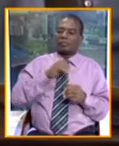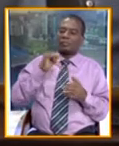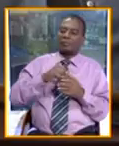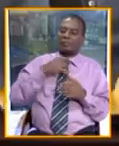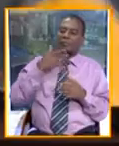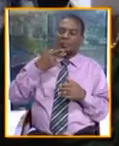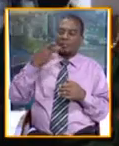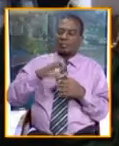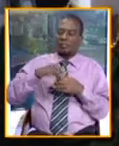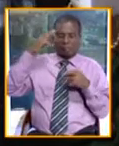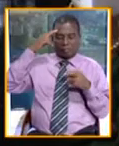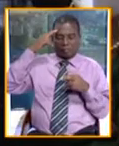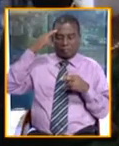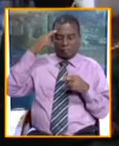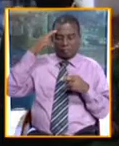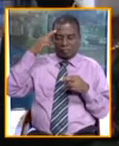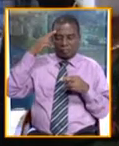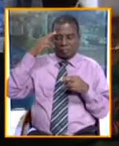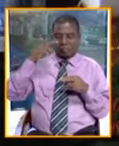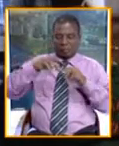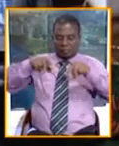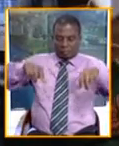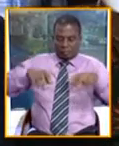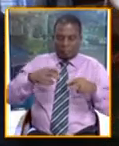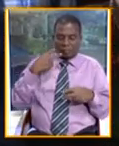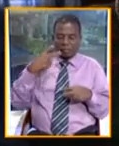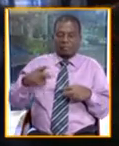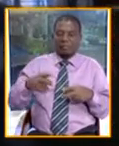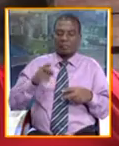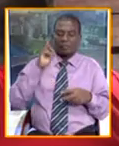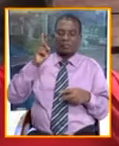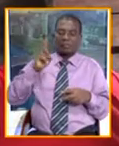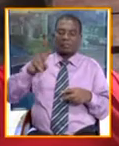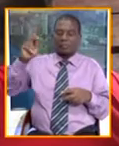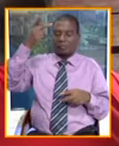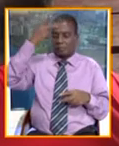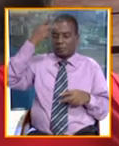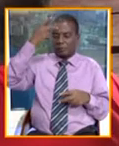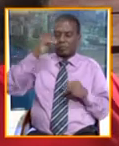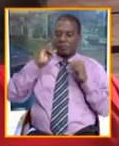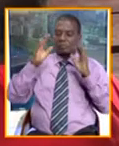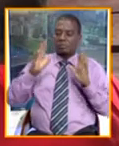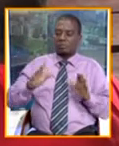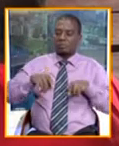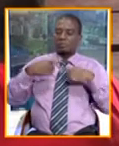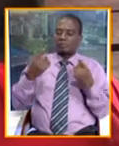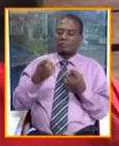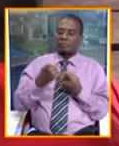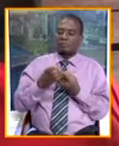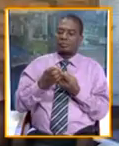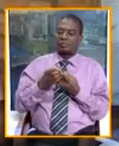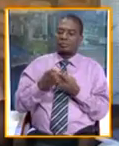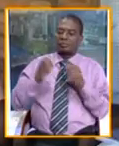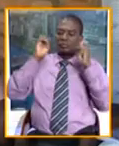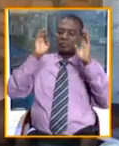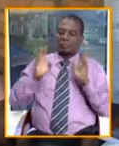l'angle des réflexions. L'Observatoire national de la vie et du discours politique, l'initiateur, est un groupe